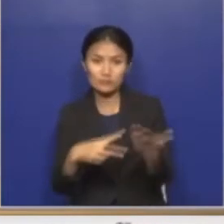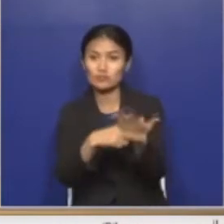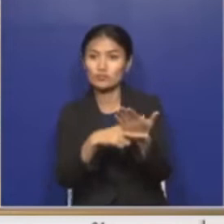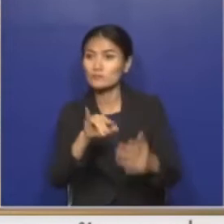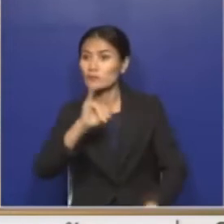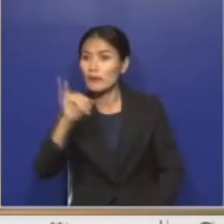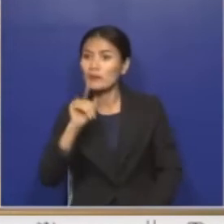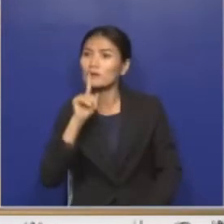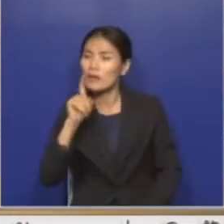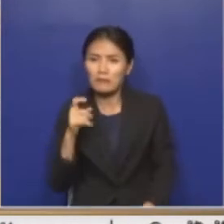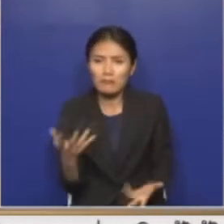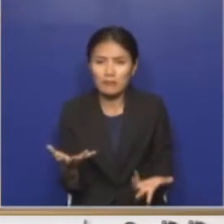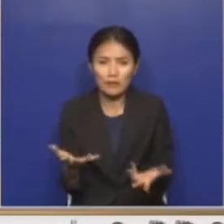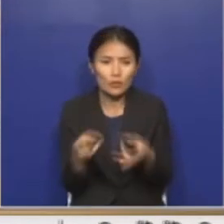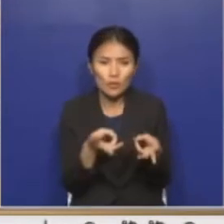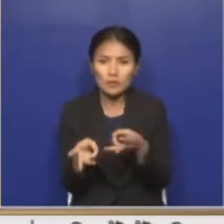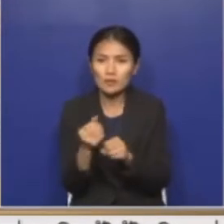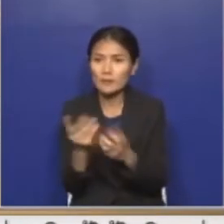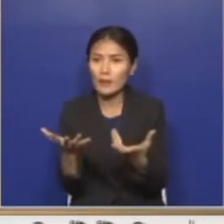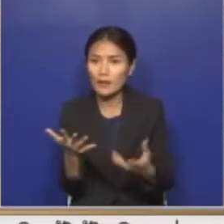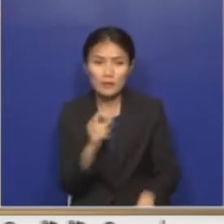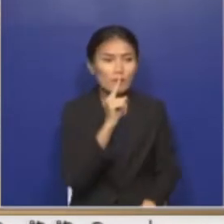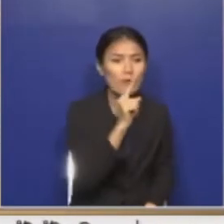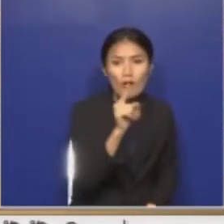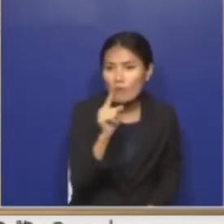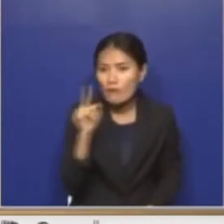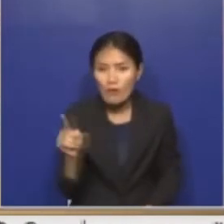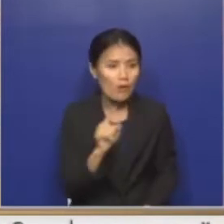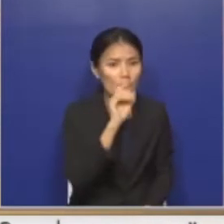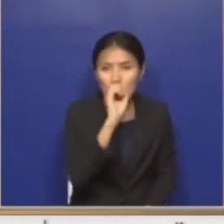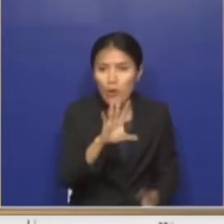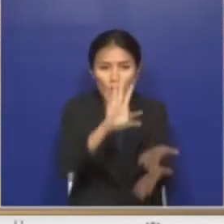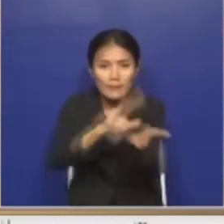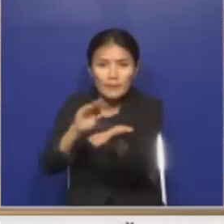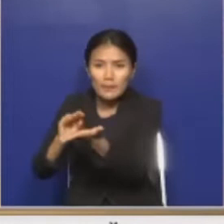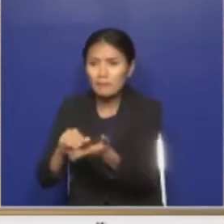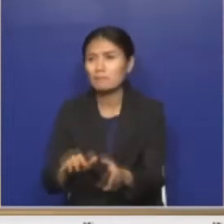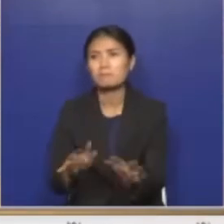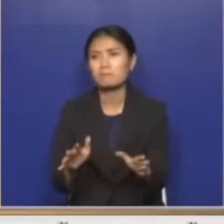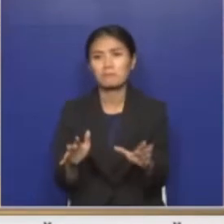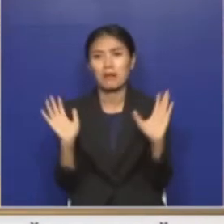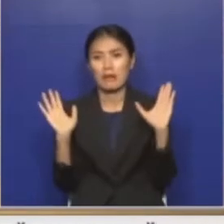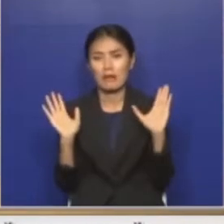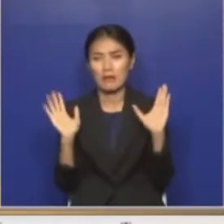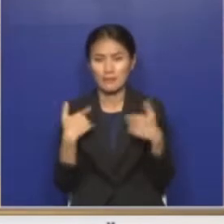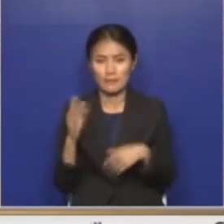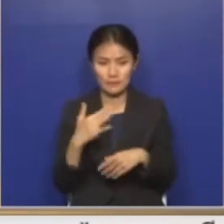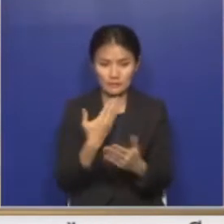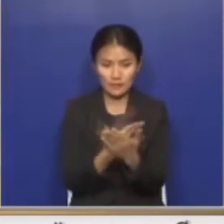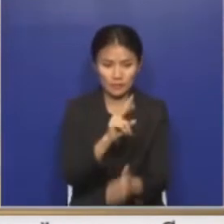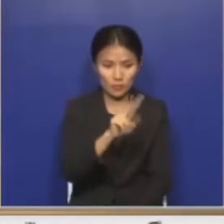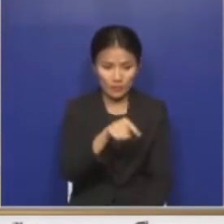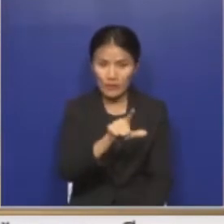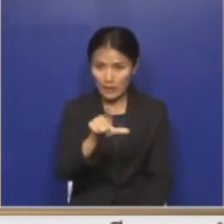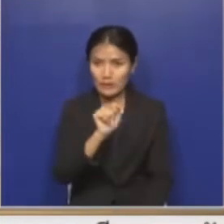ไม่ใช่ว่าท่านไปแจ้งอย่างเดียวนะครับเพราะว่าเงินสองพันล้านเนี่ยมันอยู่ที่ไหนครับแล้วขนาดเนี้ยความ